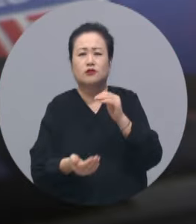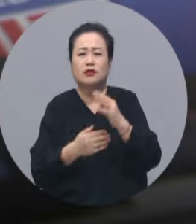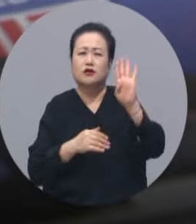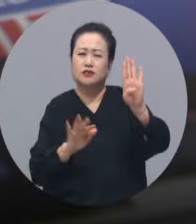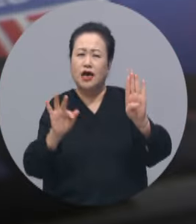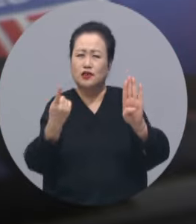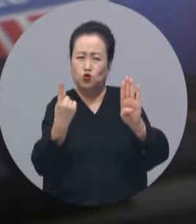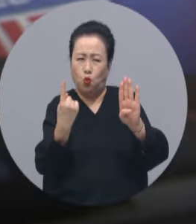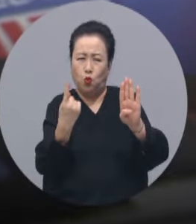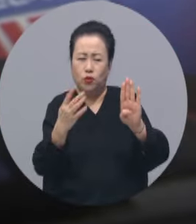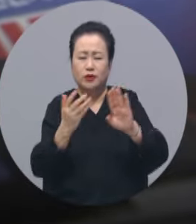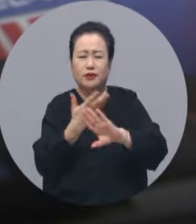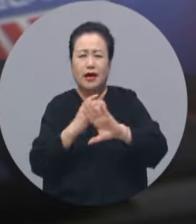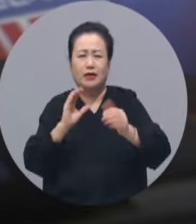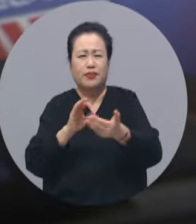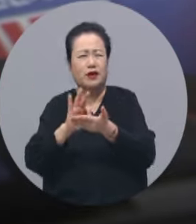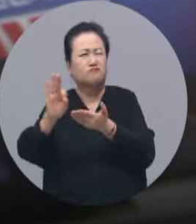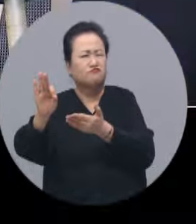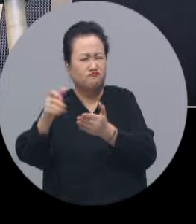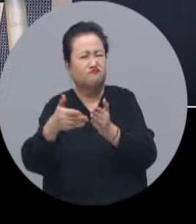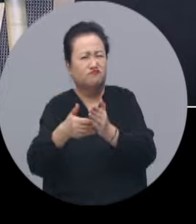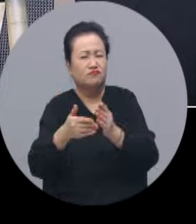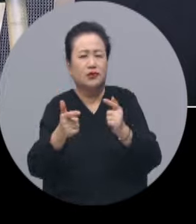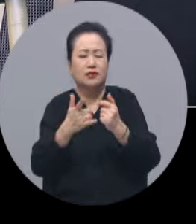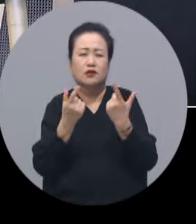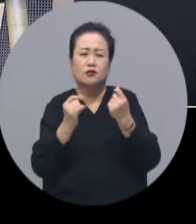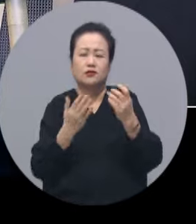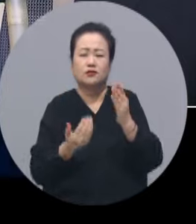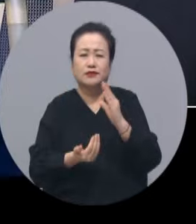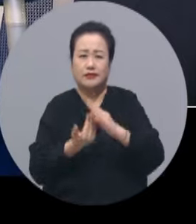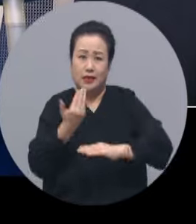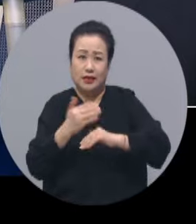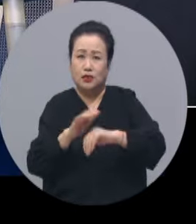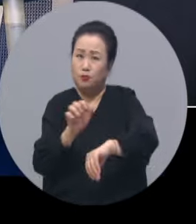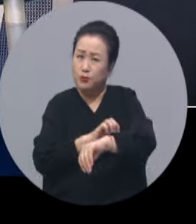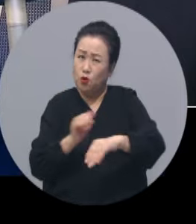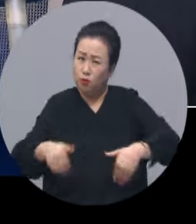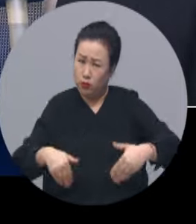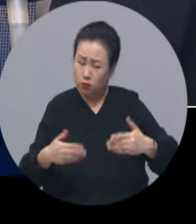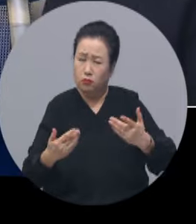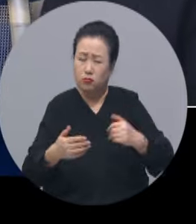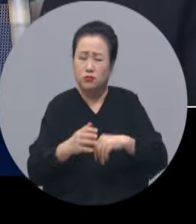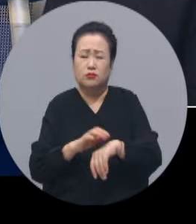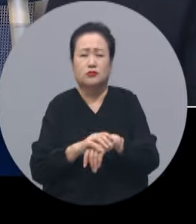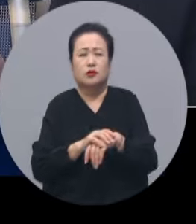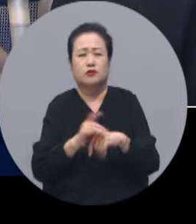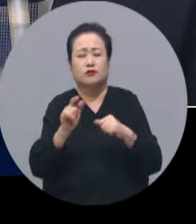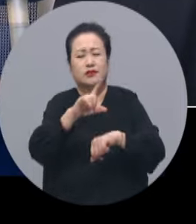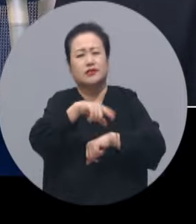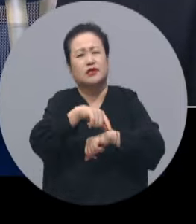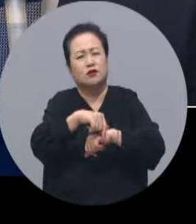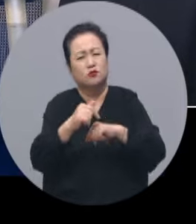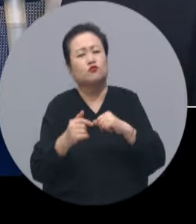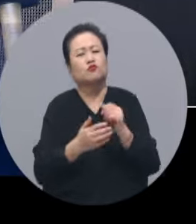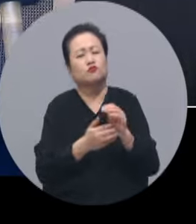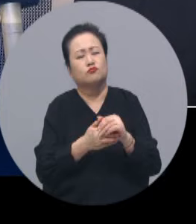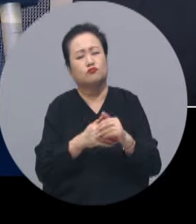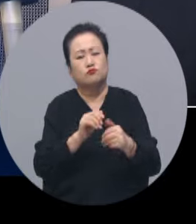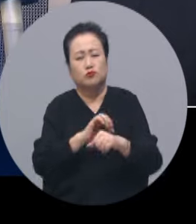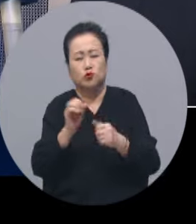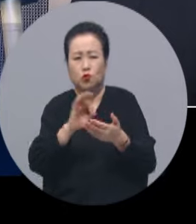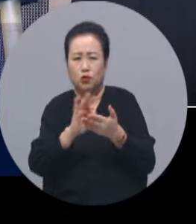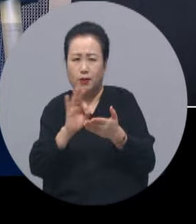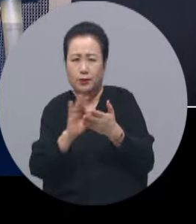4조 원이 해외로 나간 셈입니다. 그럼으로써 발생하는 이제 불필요한 것들은 시간적인 부분도 당연히 발생하고요.